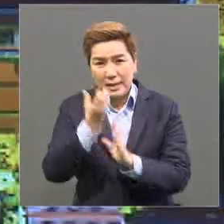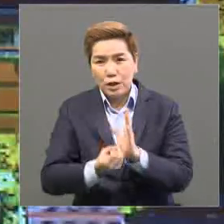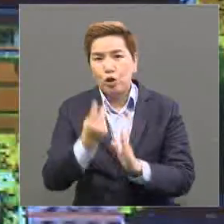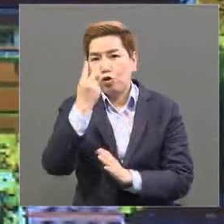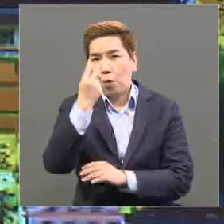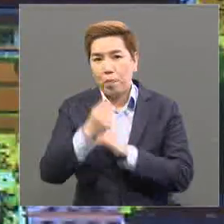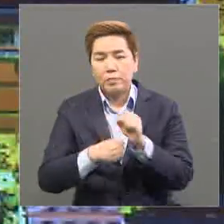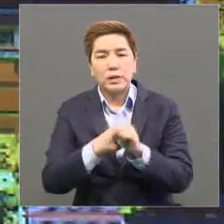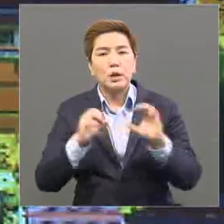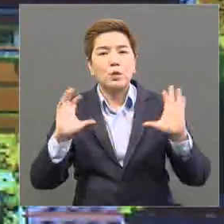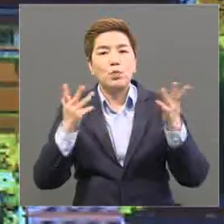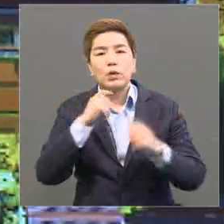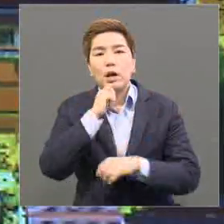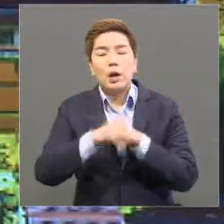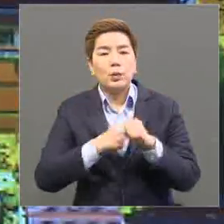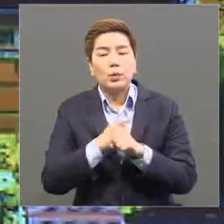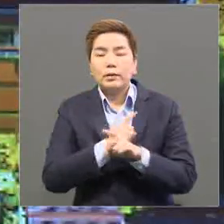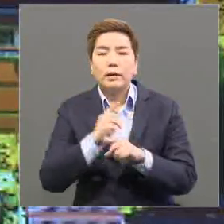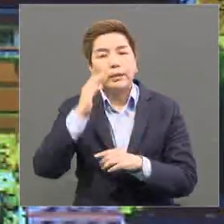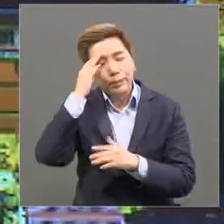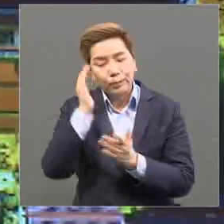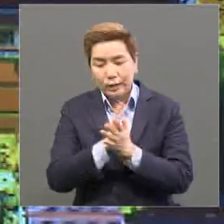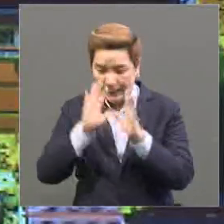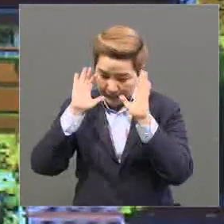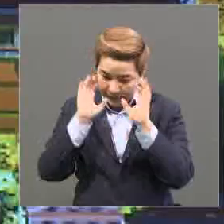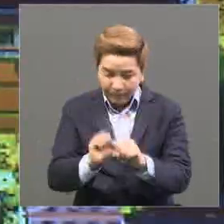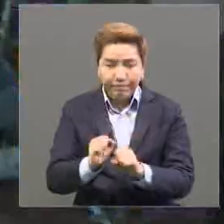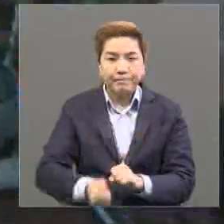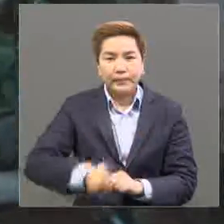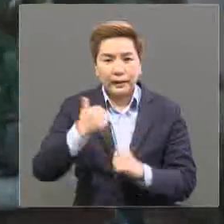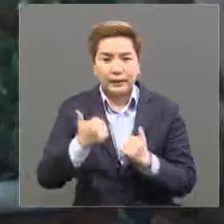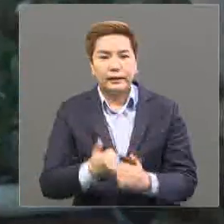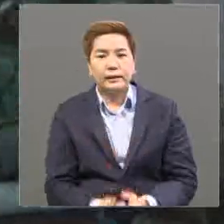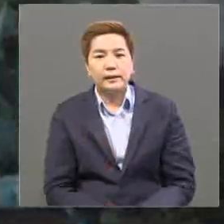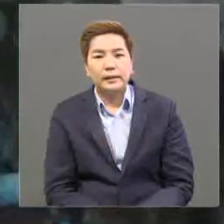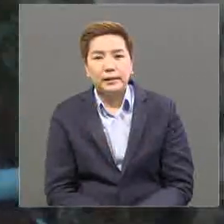ปีคดีนั้นจะหมดอายุความแต่สุดท้ายก็หนีไม่รอดนะครับ